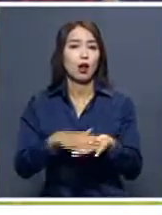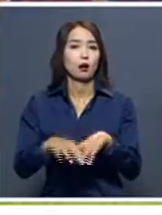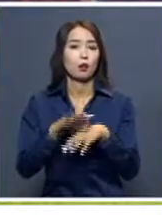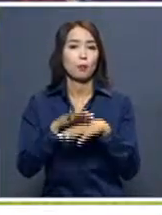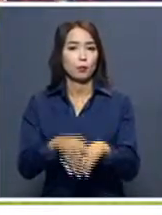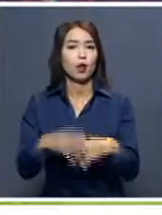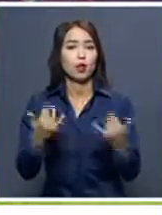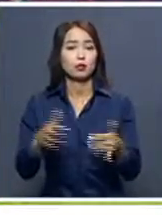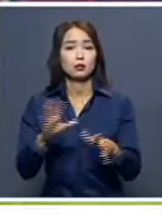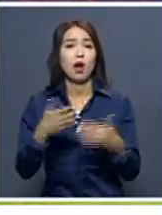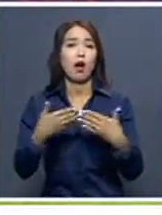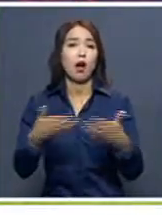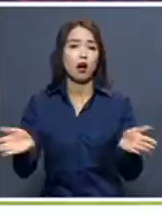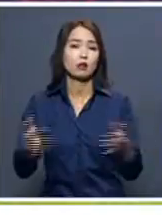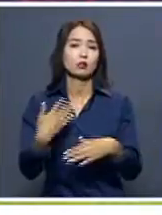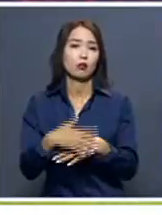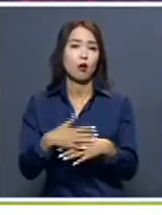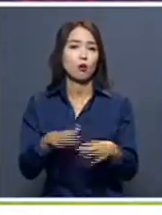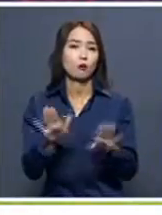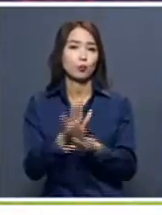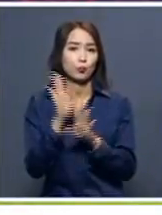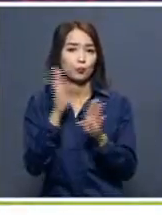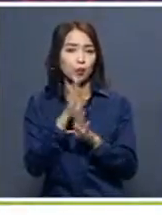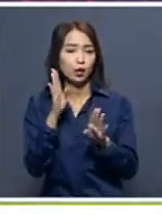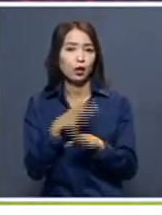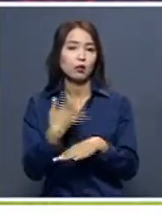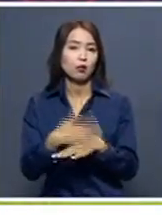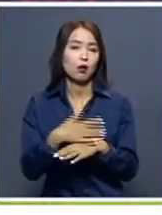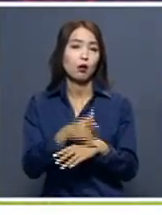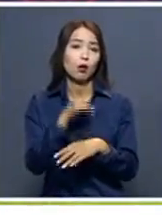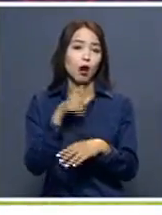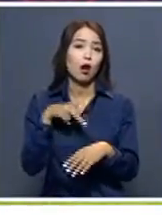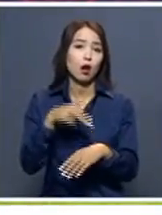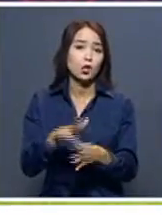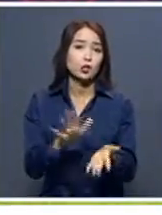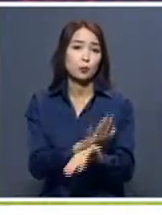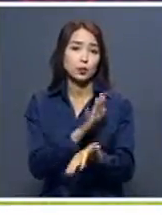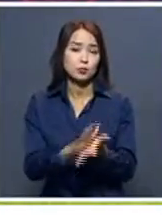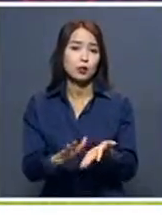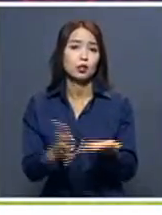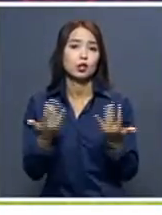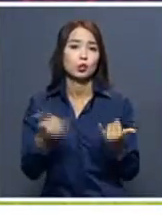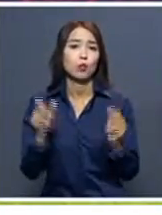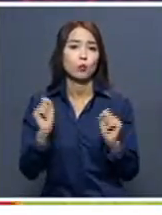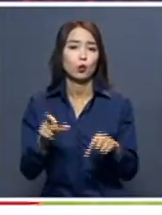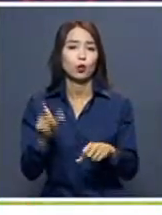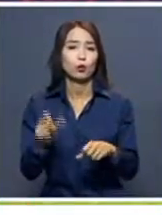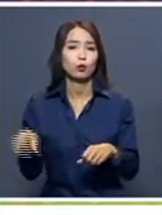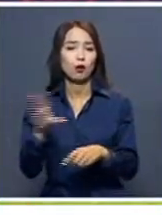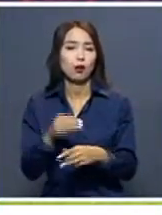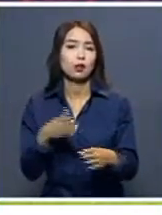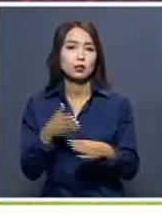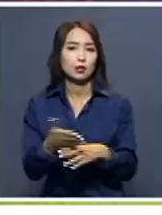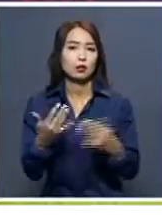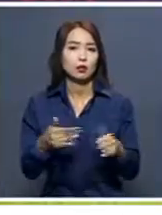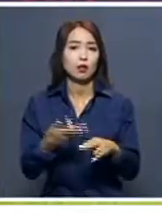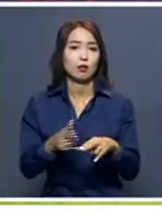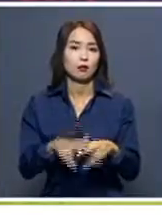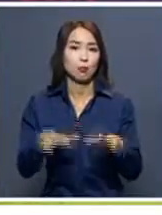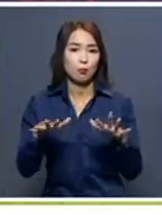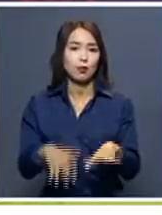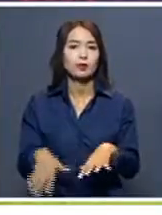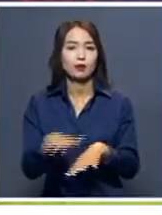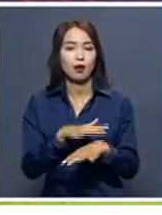Осы жерде ашық алаң бар, кіру тегін. Сонымен қатар осы маңайда